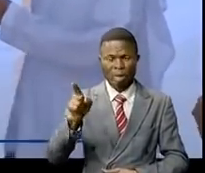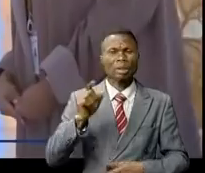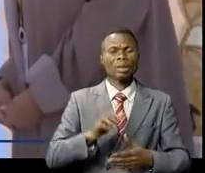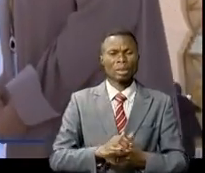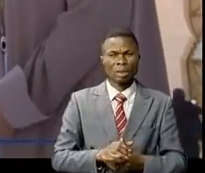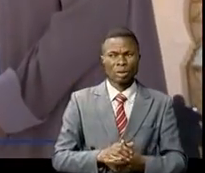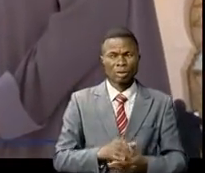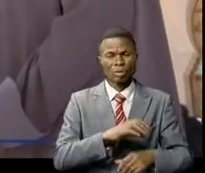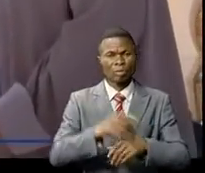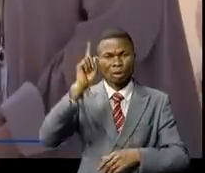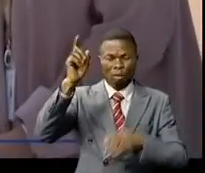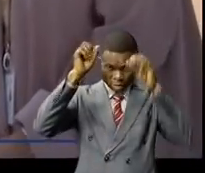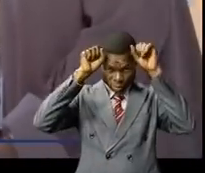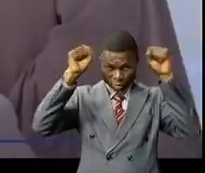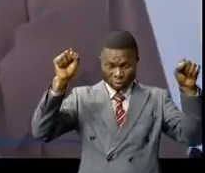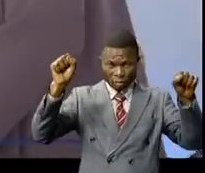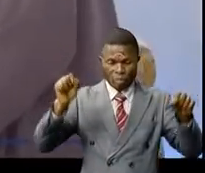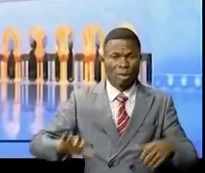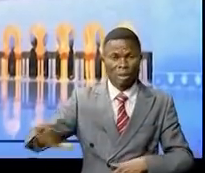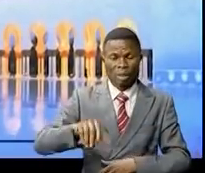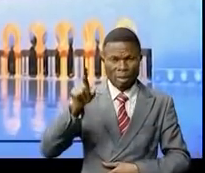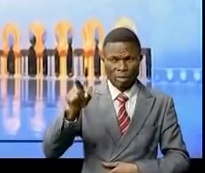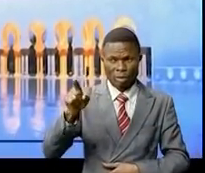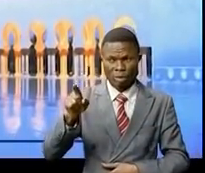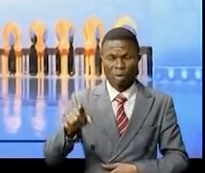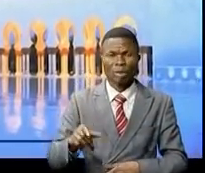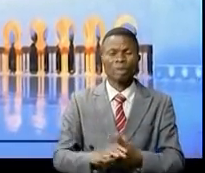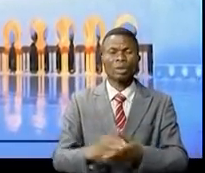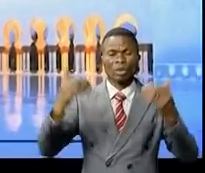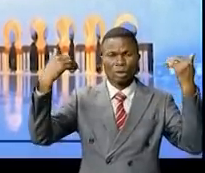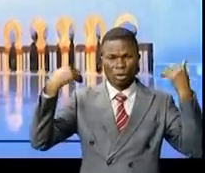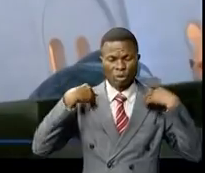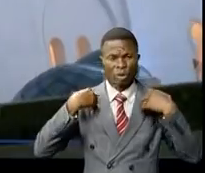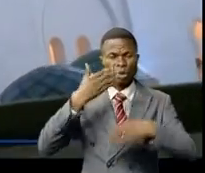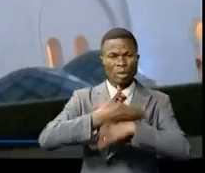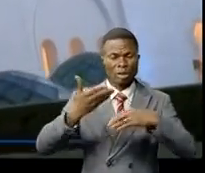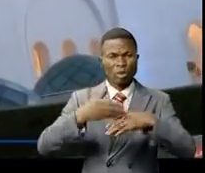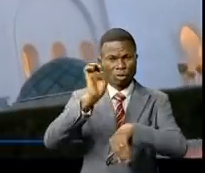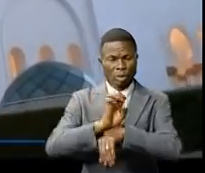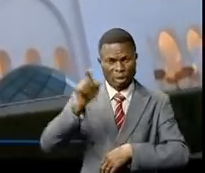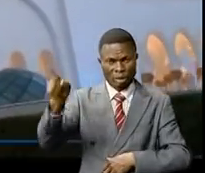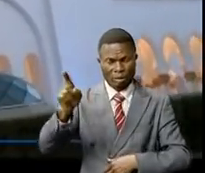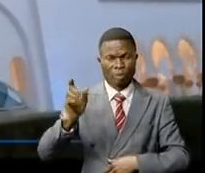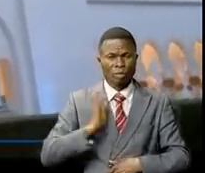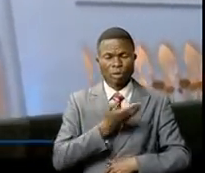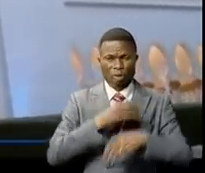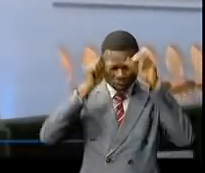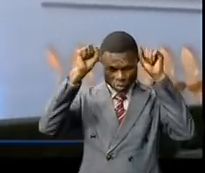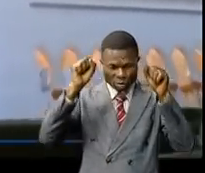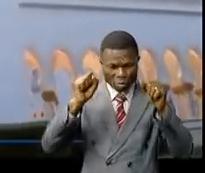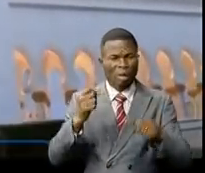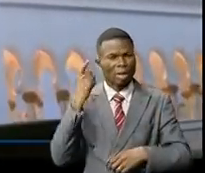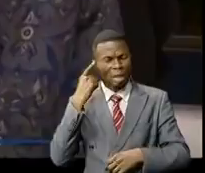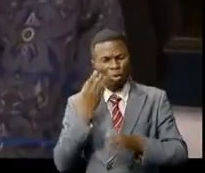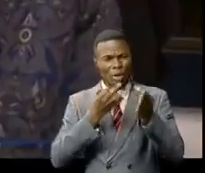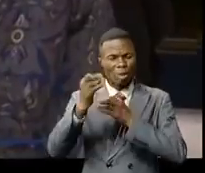premier président des émirats arabes unis et commanditaires de l'édifice le chef de l'état a eu des explications claires et nettes